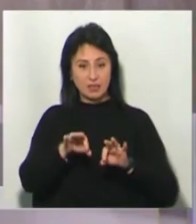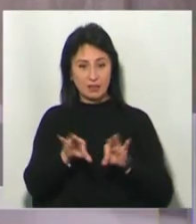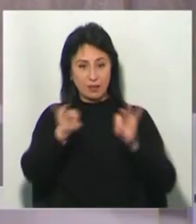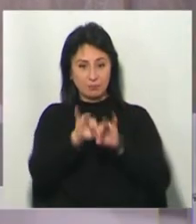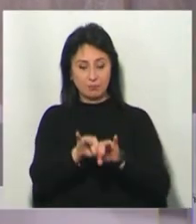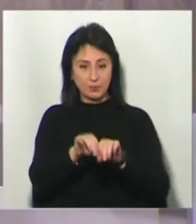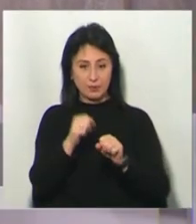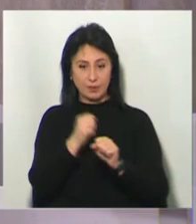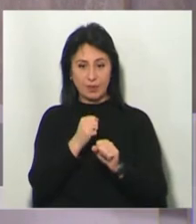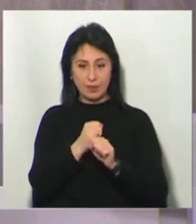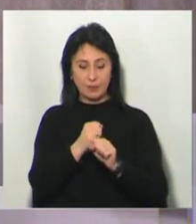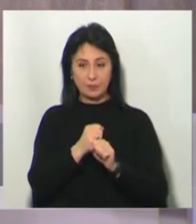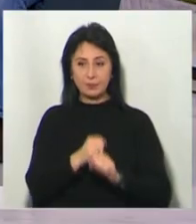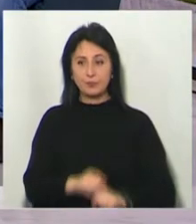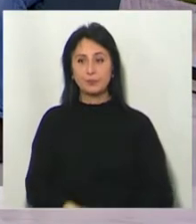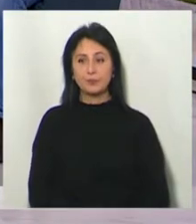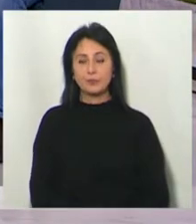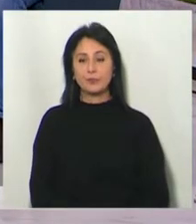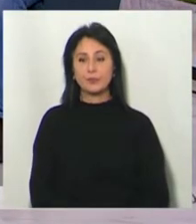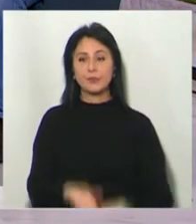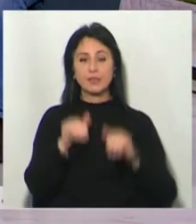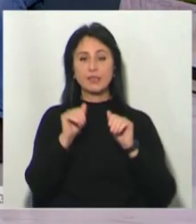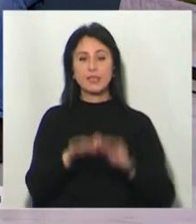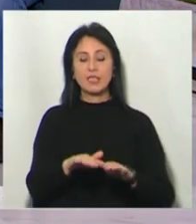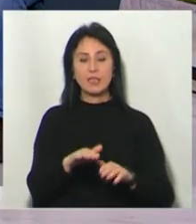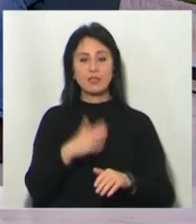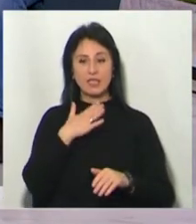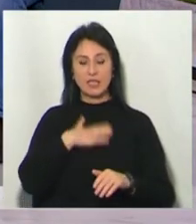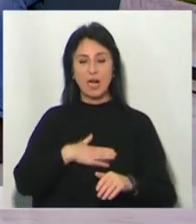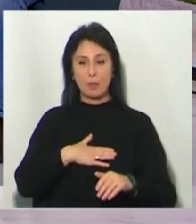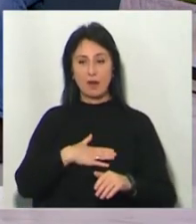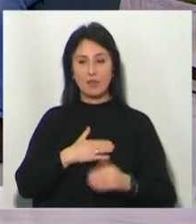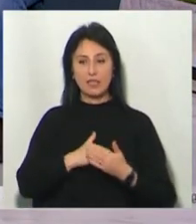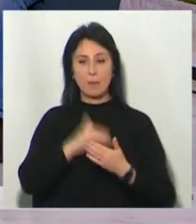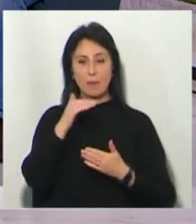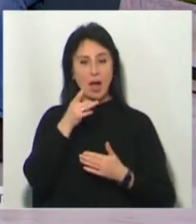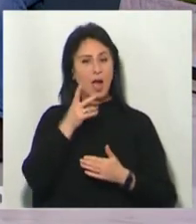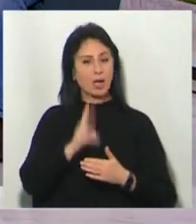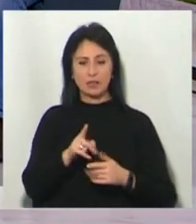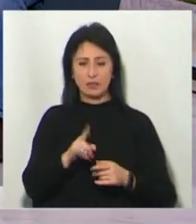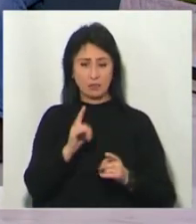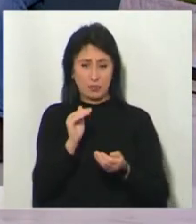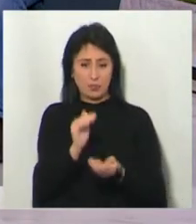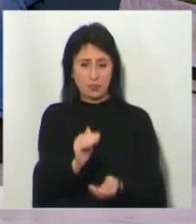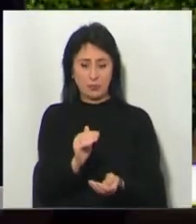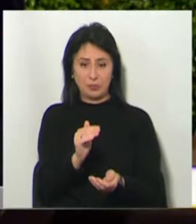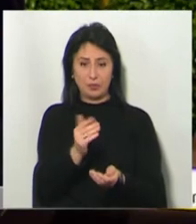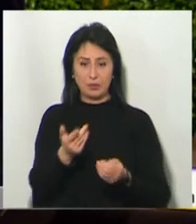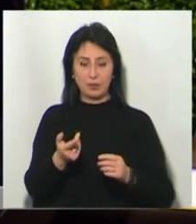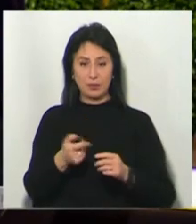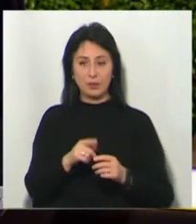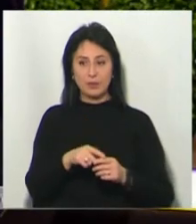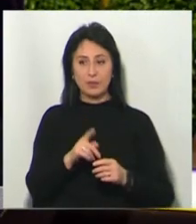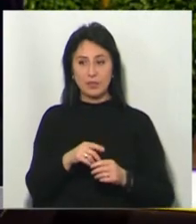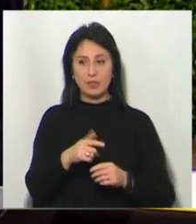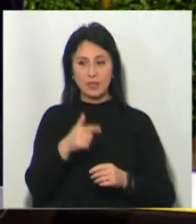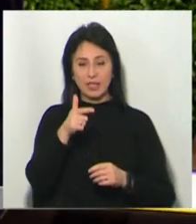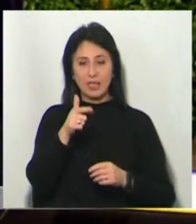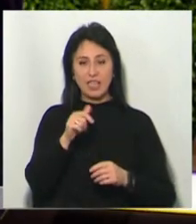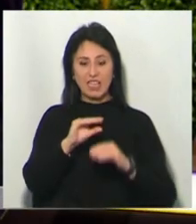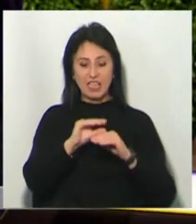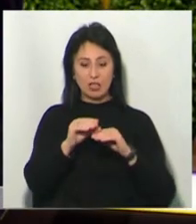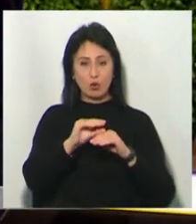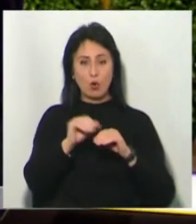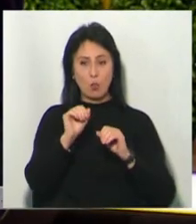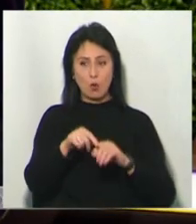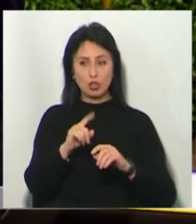formații ca de gamutișua. Gadat scuatele basacma od Magal risctana dacă avșii rebuli, mitorom hidrocepalia și eleva